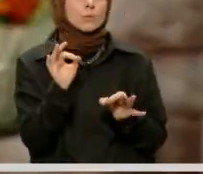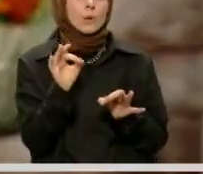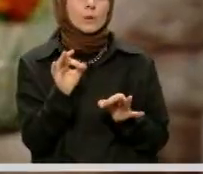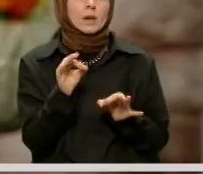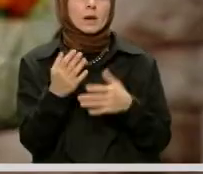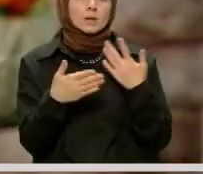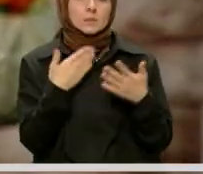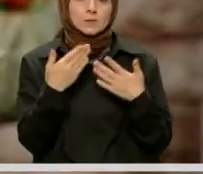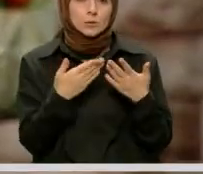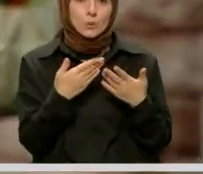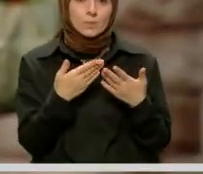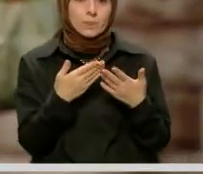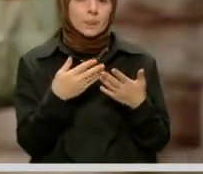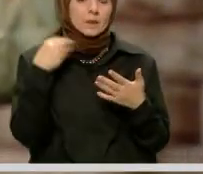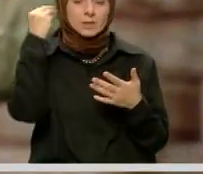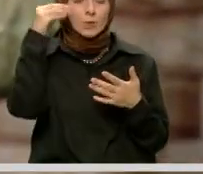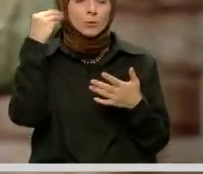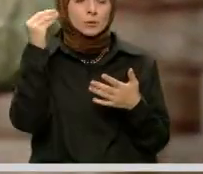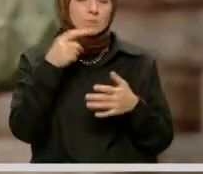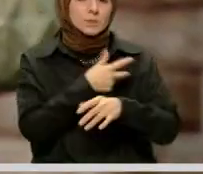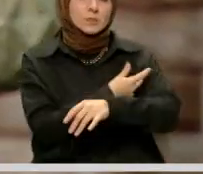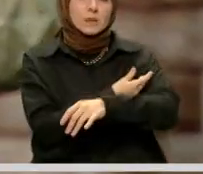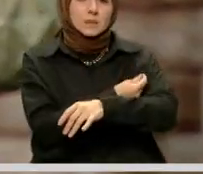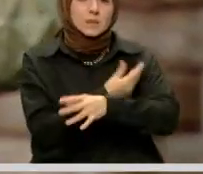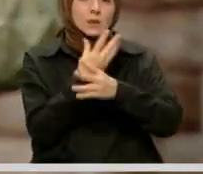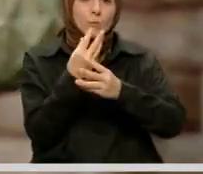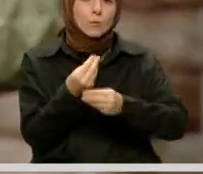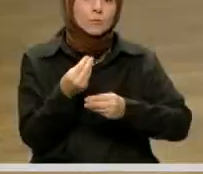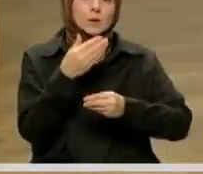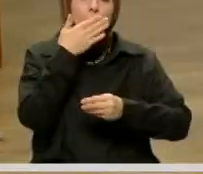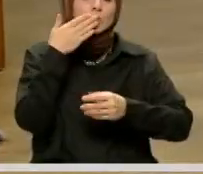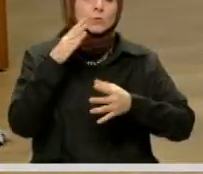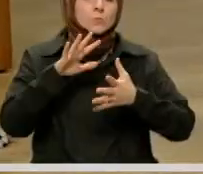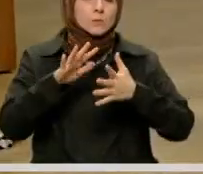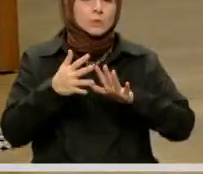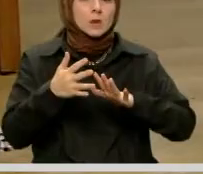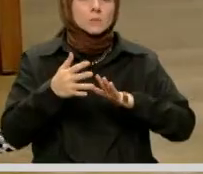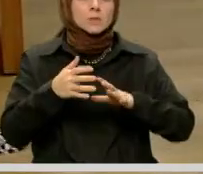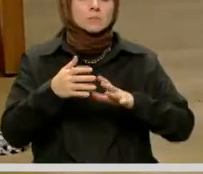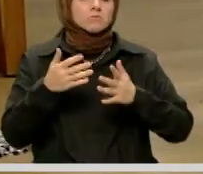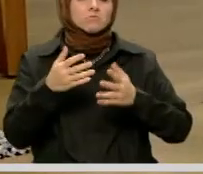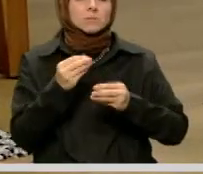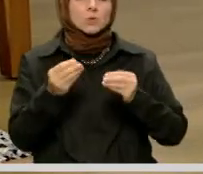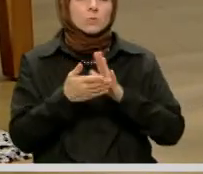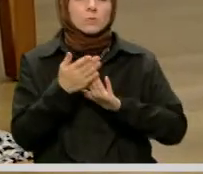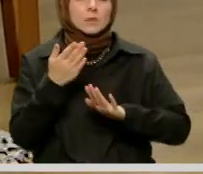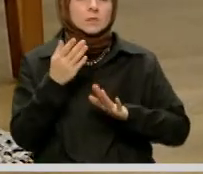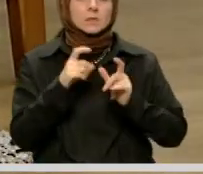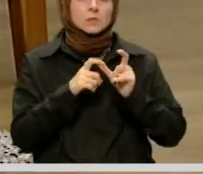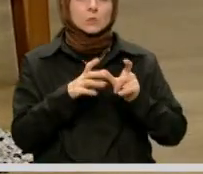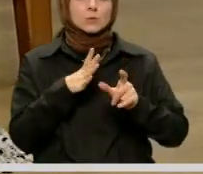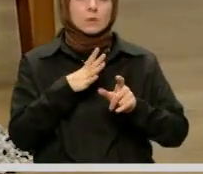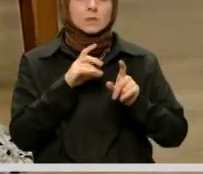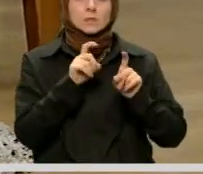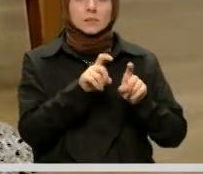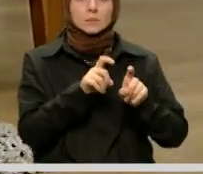hep fetva sorarlar. Hı hı. Hocam işte iğne olmak orucu bozar mı? Hocam şu orucu bozar mı? Bu orucu bozar mı? Ya. Gıybet orucu bozar mı diye